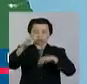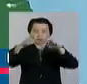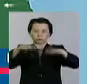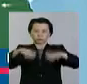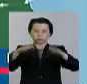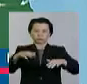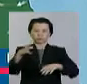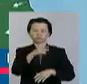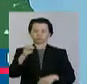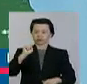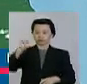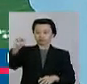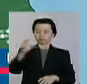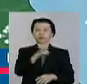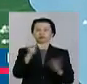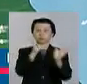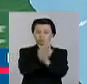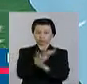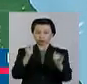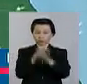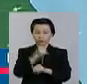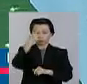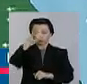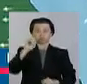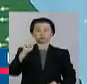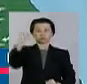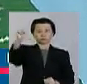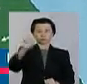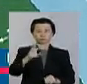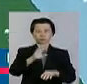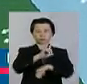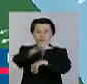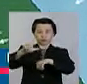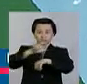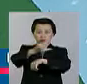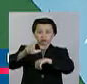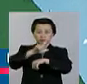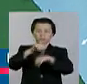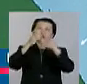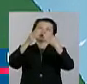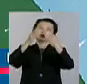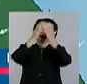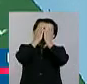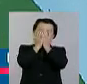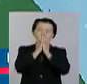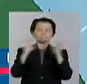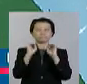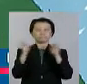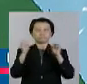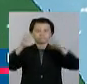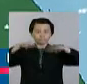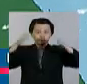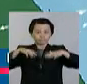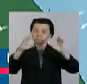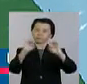cuaca di negeri Sabah dan juga Sarawak pula, bagi negeri Sabah dan juga wilayah Persekutuan Labuan, alhamdulillah tiada hujan yang dicerap pada